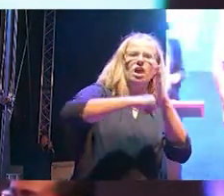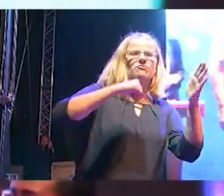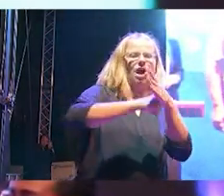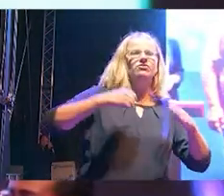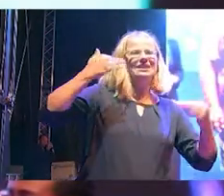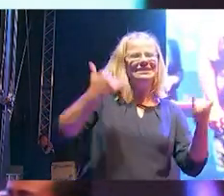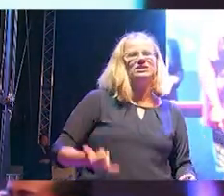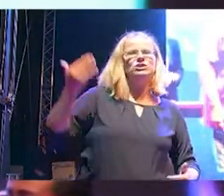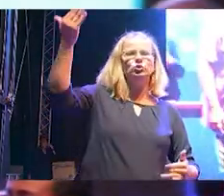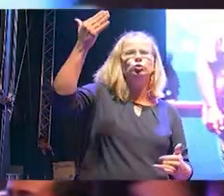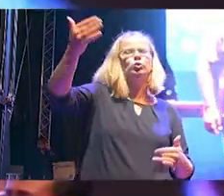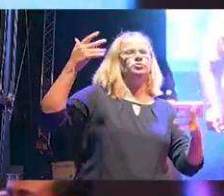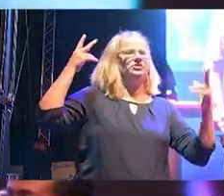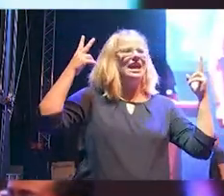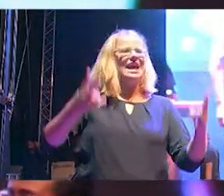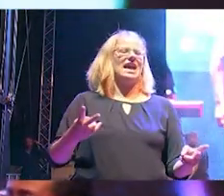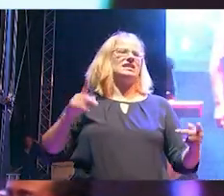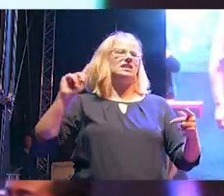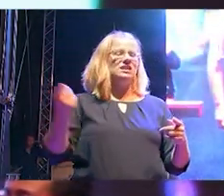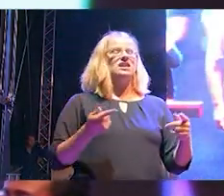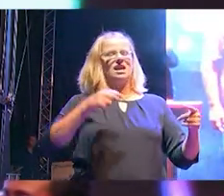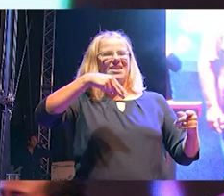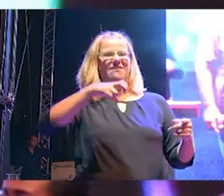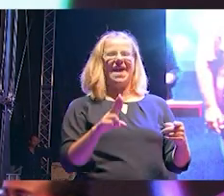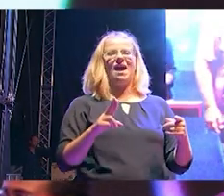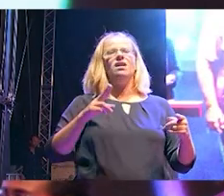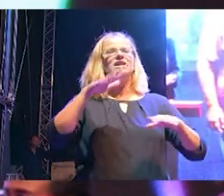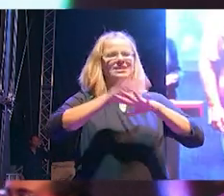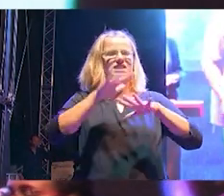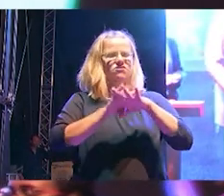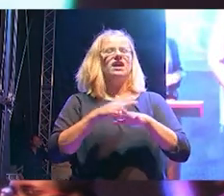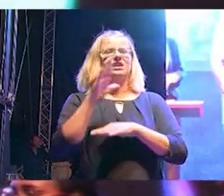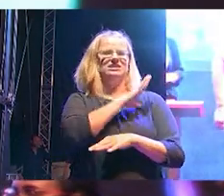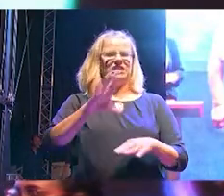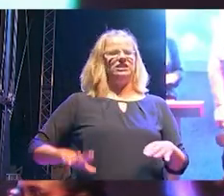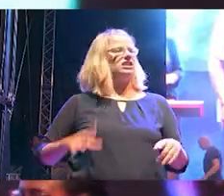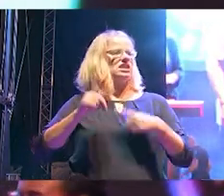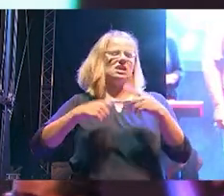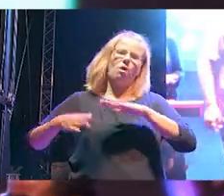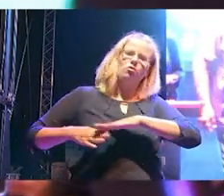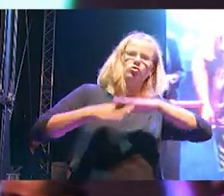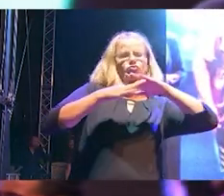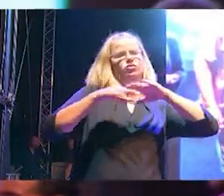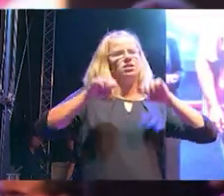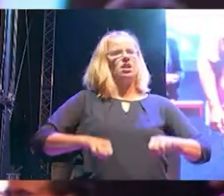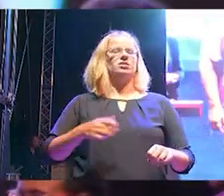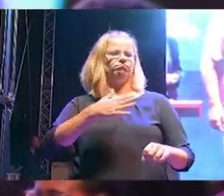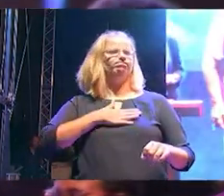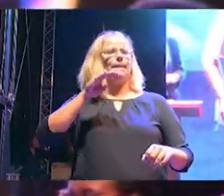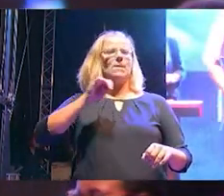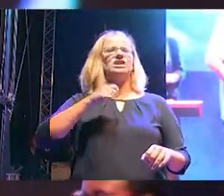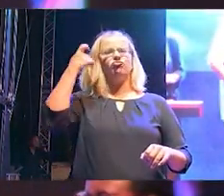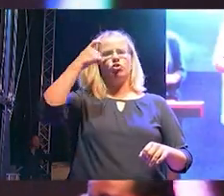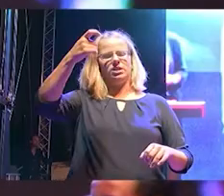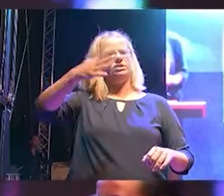Zukunft steht die Landesarbeitsgemeinschaft Queeres Netzwerk Sachsen fest an eurer Seite. Mein Name ist Martin Wunderlich und ihr habt meine Solidarität.